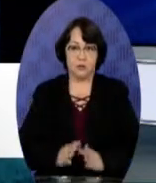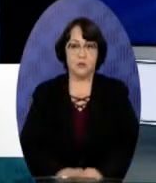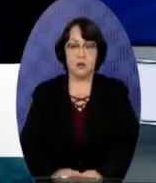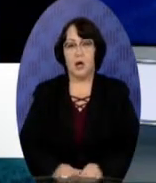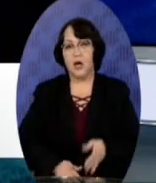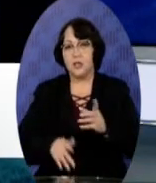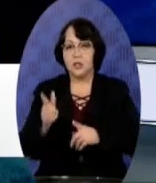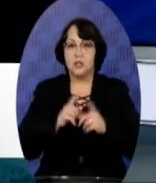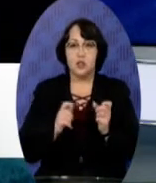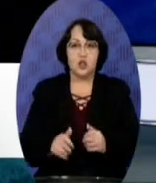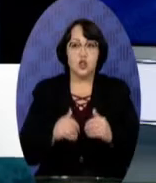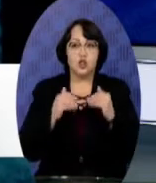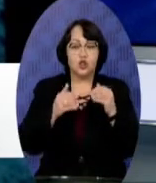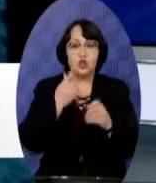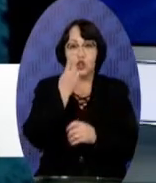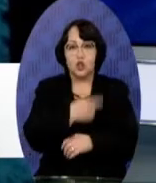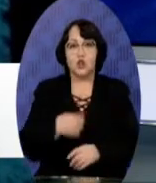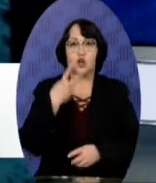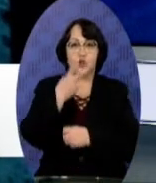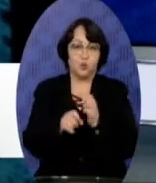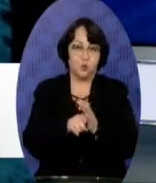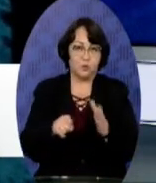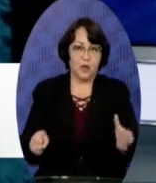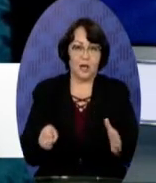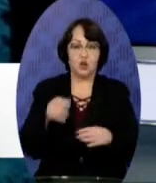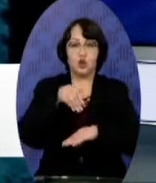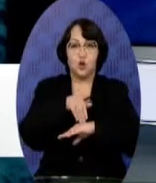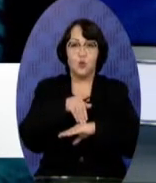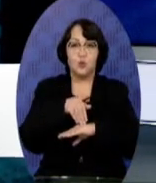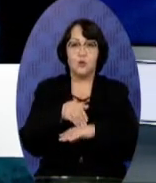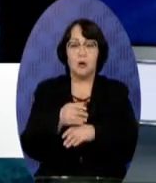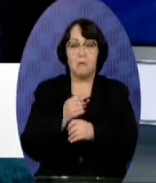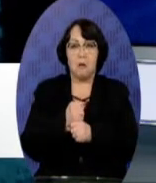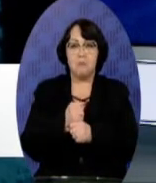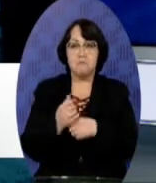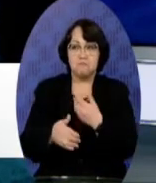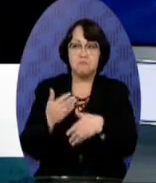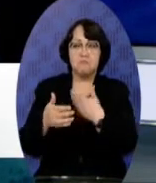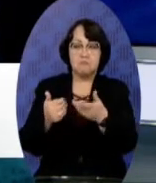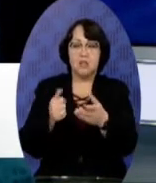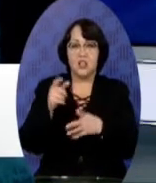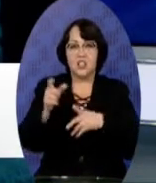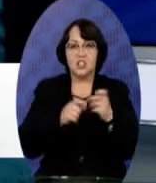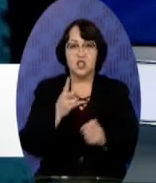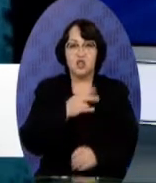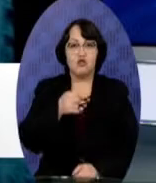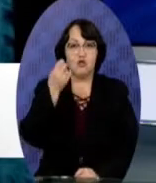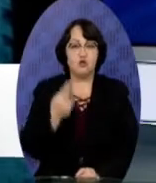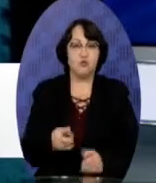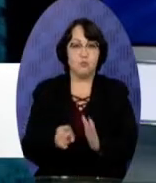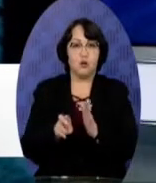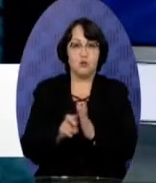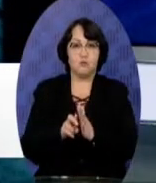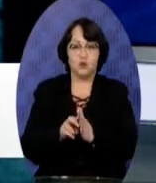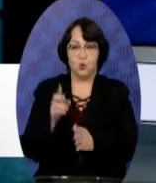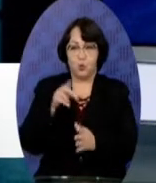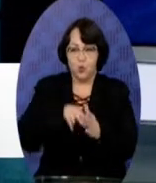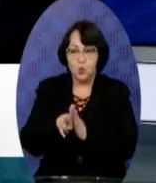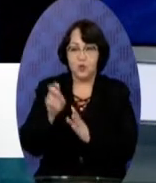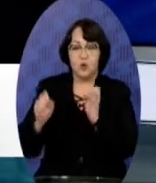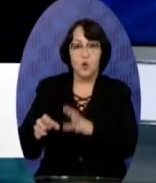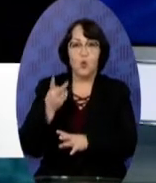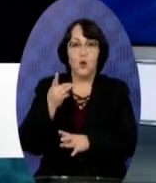Эдийн засгийн өсөлт ойрын 1-2 жилдээ тогтвортой байх таамаг байгаа ийм нөхцөлд эдийн засгийн нөөц бүрдүүлэх за үр ашигтай макро эдийн